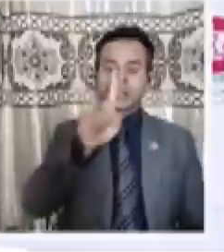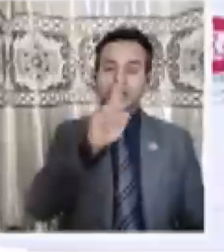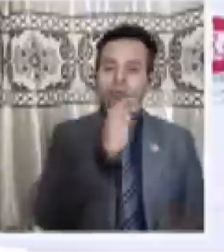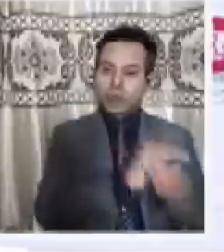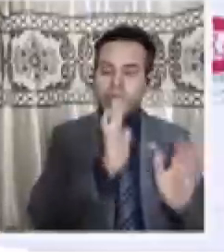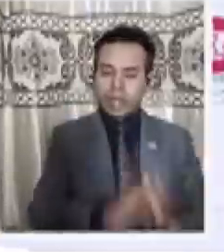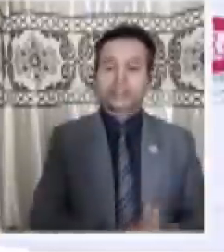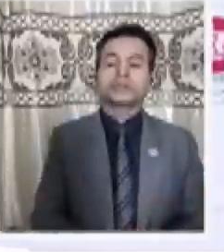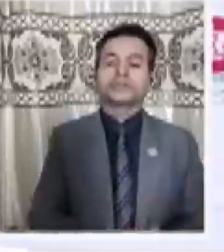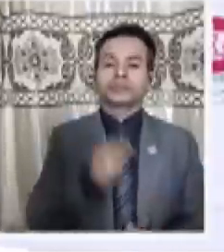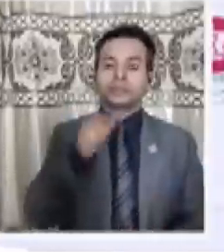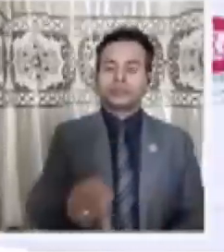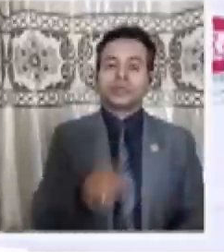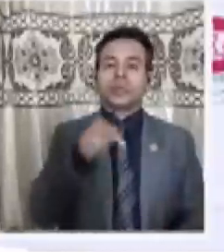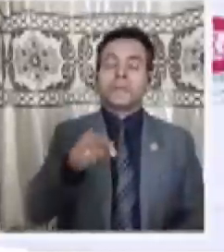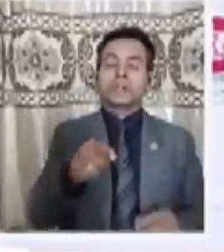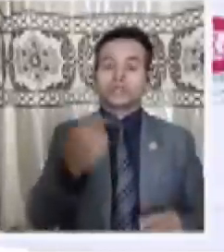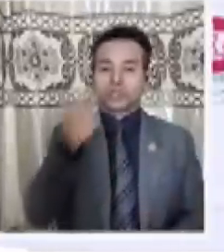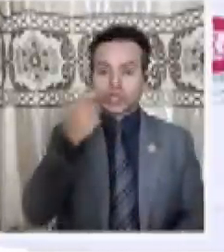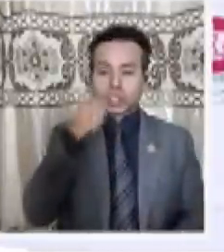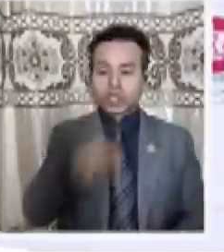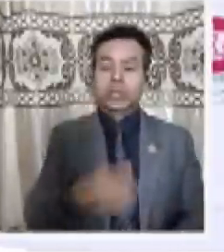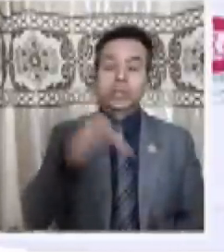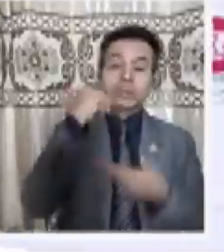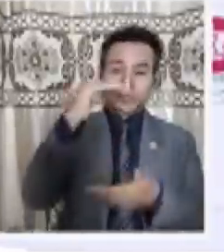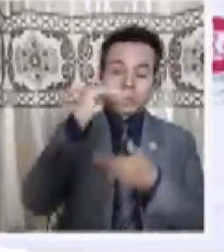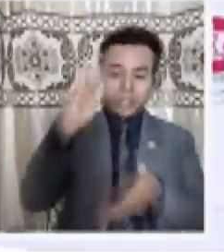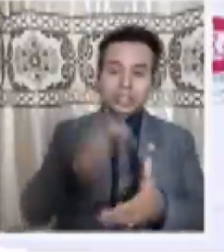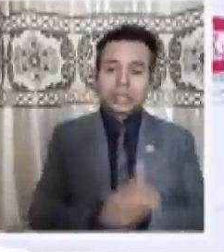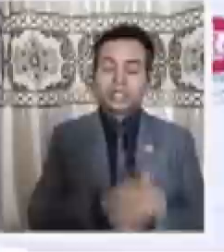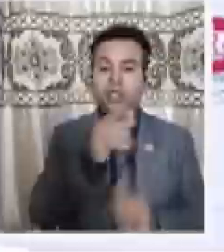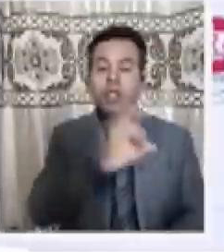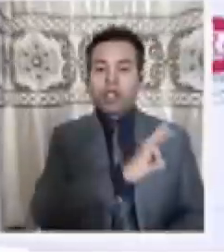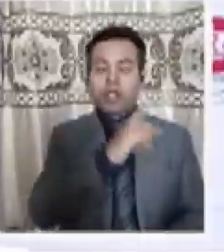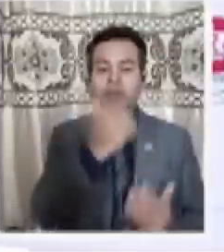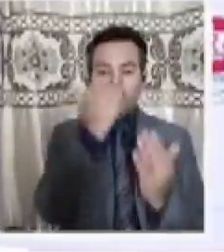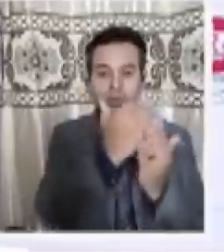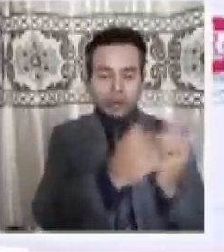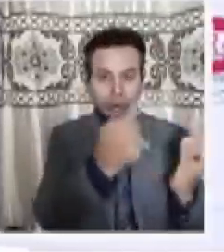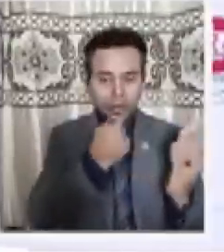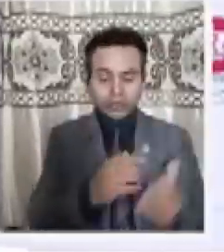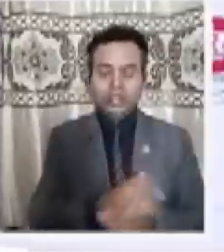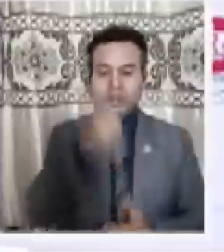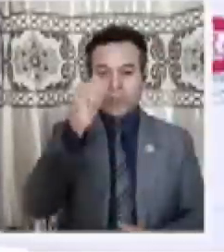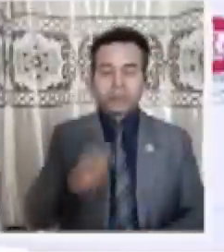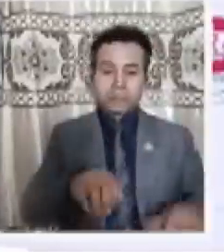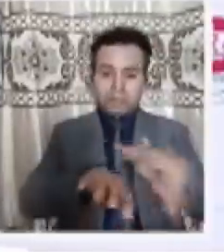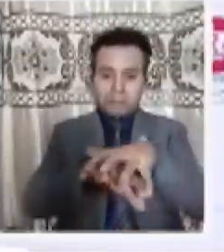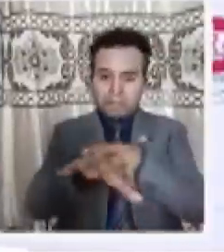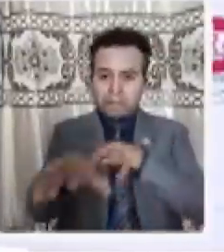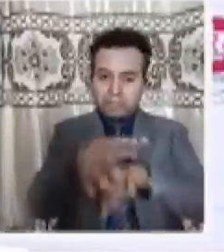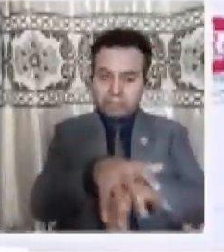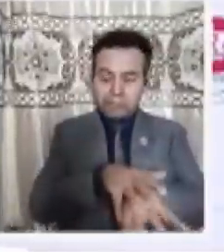সাপ্লাই চেইন ম্যানেজমেন্ট পোর্টালের তথ্য অনুযায়ী বিভিন্ন ক্যাটাগরির গ্লাভস